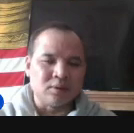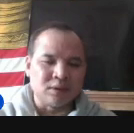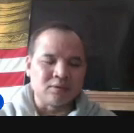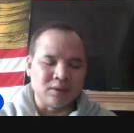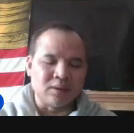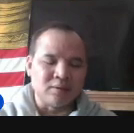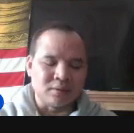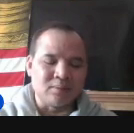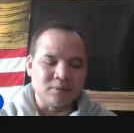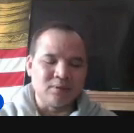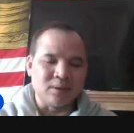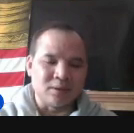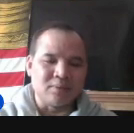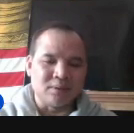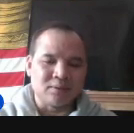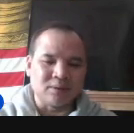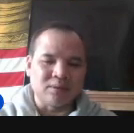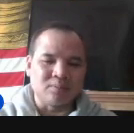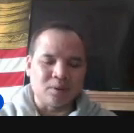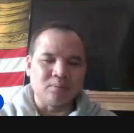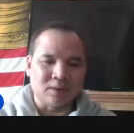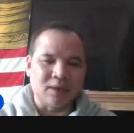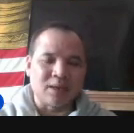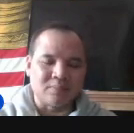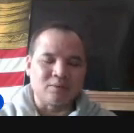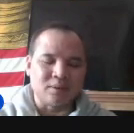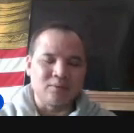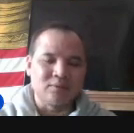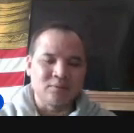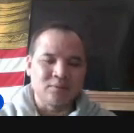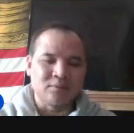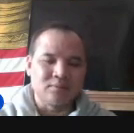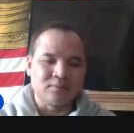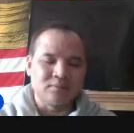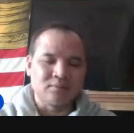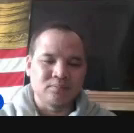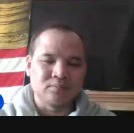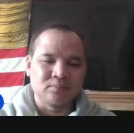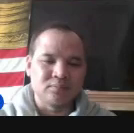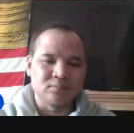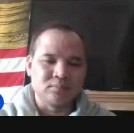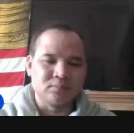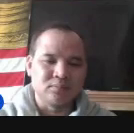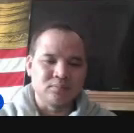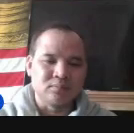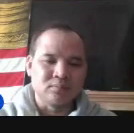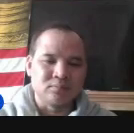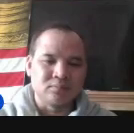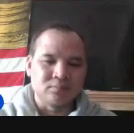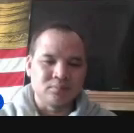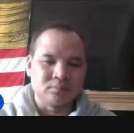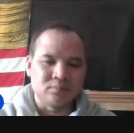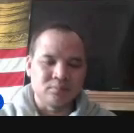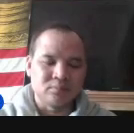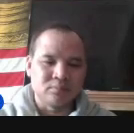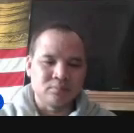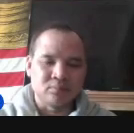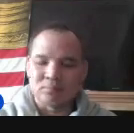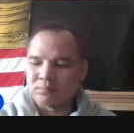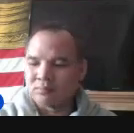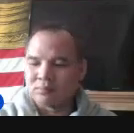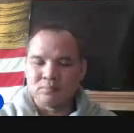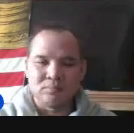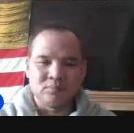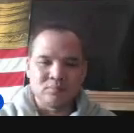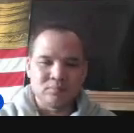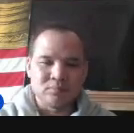านะครับซึ่งคุมบริเวณของรัฐกะเหรี่ยงแล้วก็รัฐหมองจริงๆแล้วก็จะแตะมาบางส่วนของภาคตะนาวสีด้วยนะครับคราวนี้เนี่ยถ้